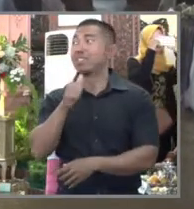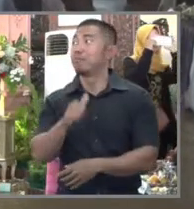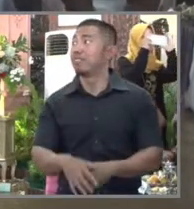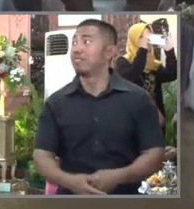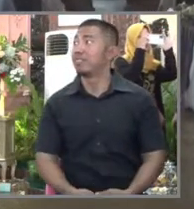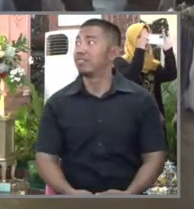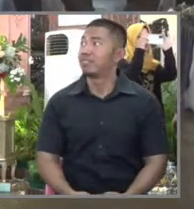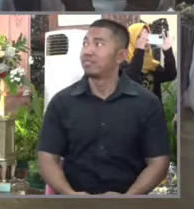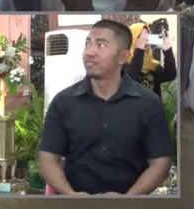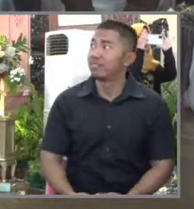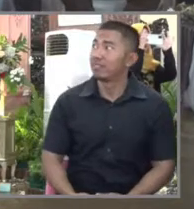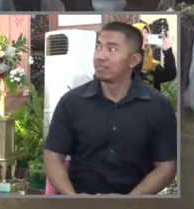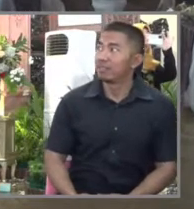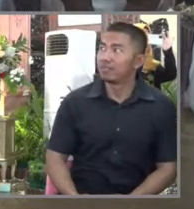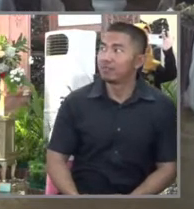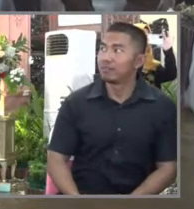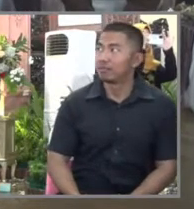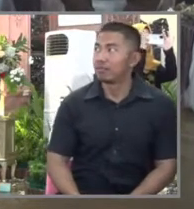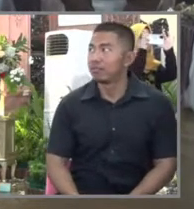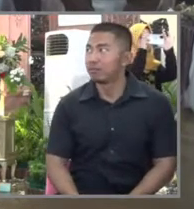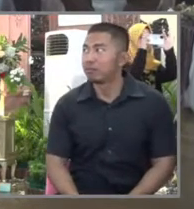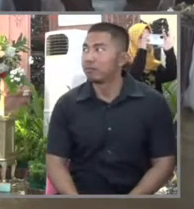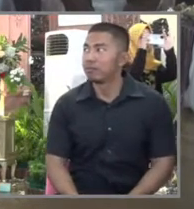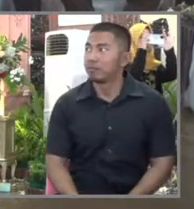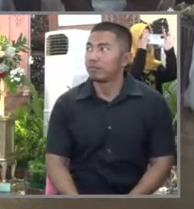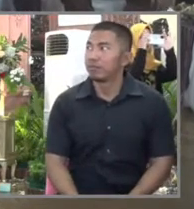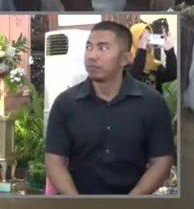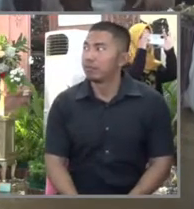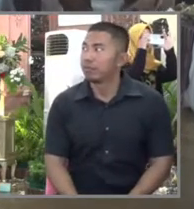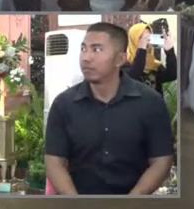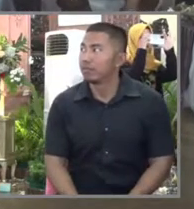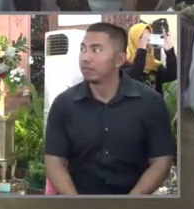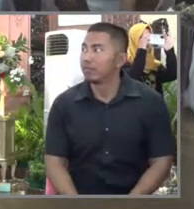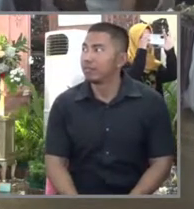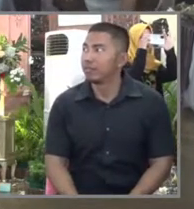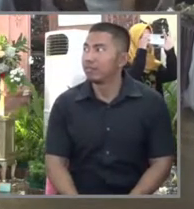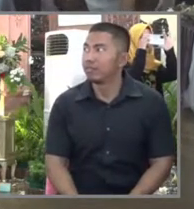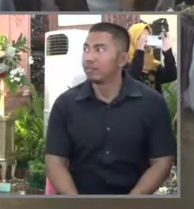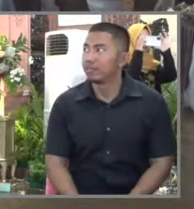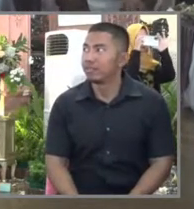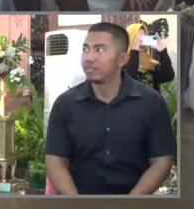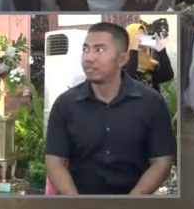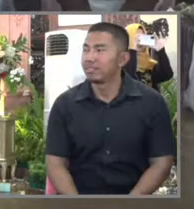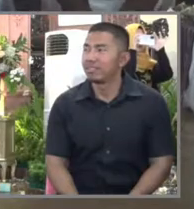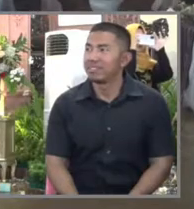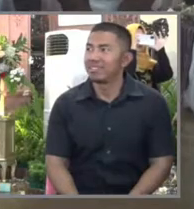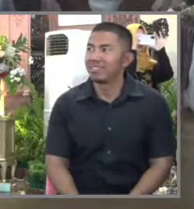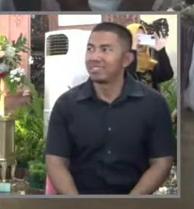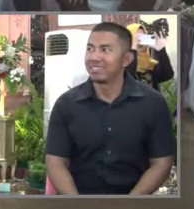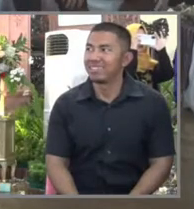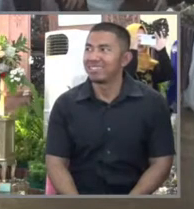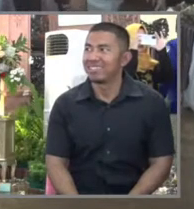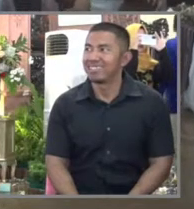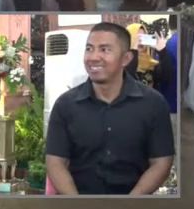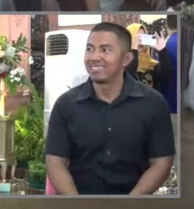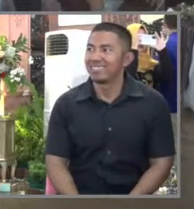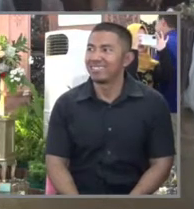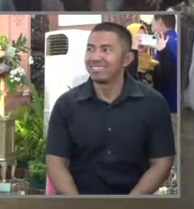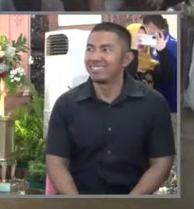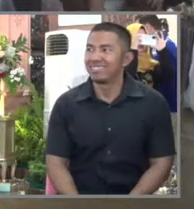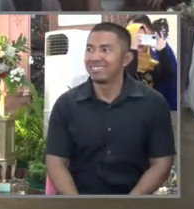Terus apa lagi? Andani aku wae. Oh malah kowe melu-melu. Dadi suwi to. Oke, kabeh